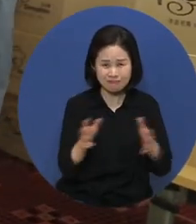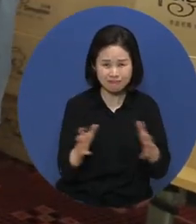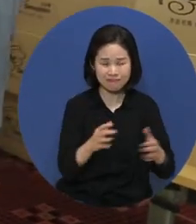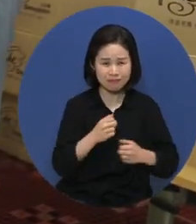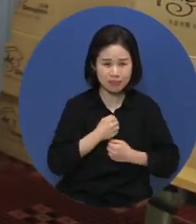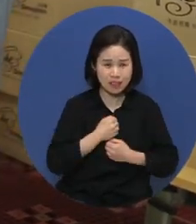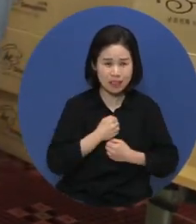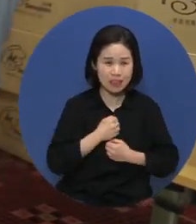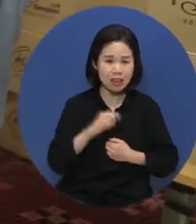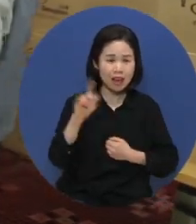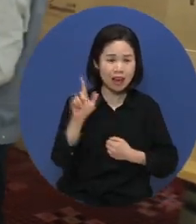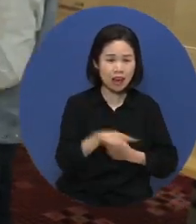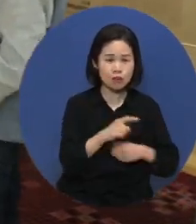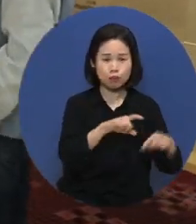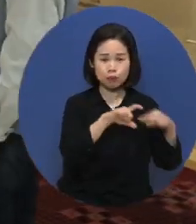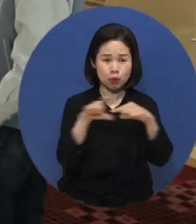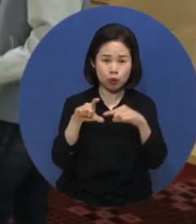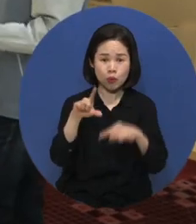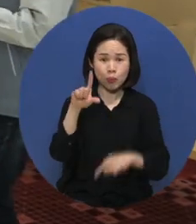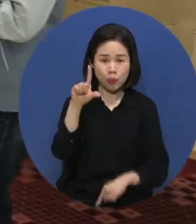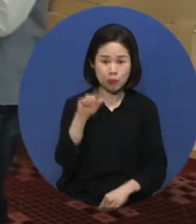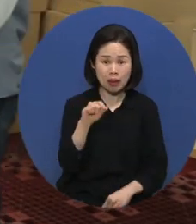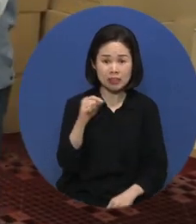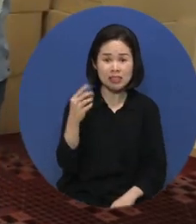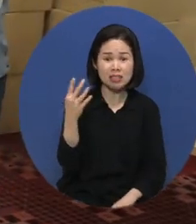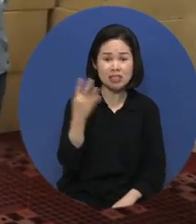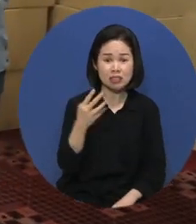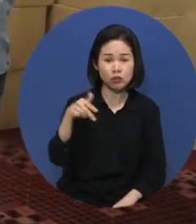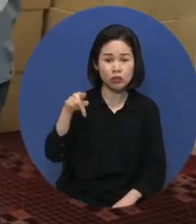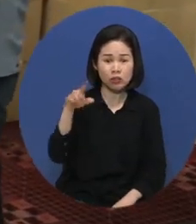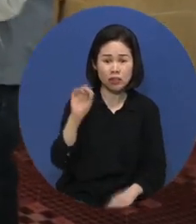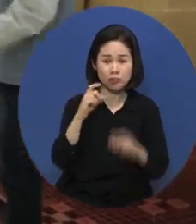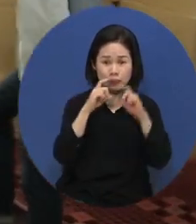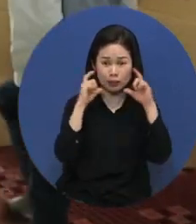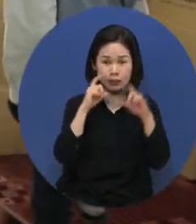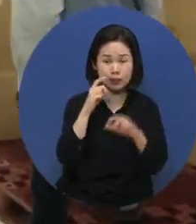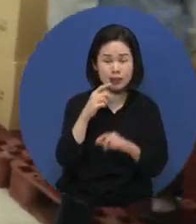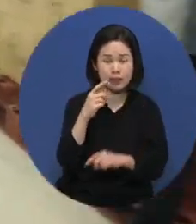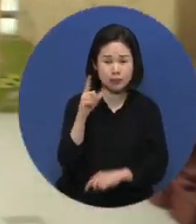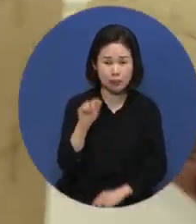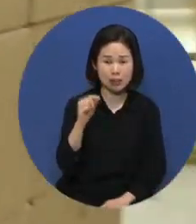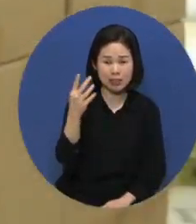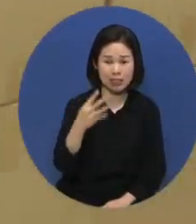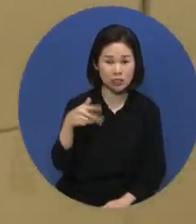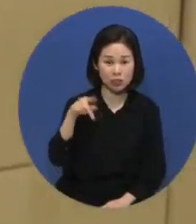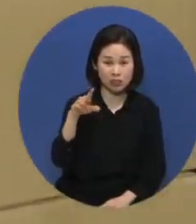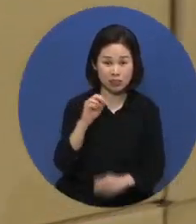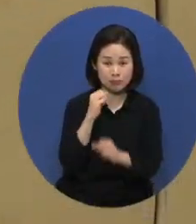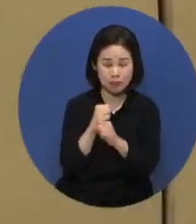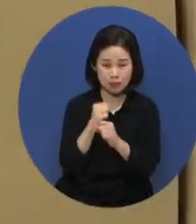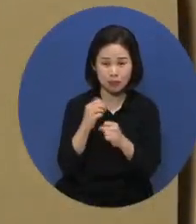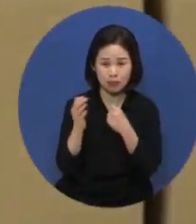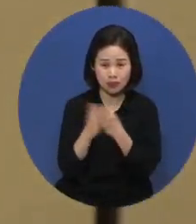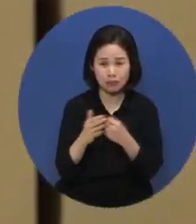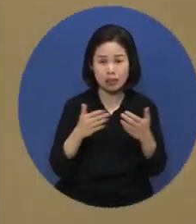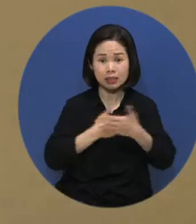평균 14,000장의 마스크가 만들어진다고 하니 옮겨야 하는 상자만 해도 어마어마할 것 같죠?